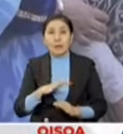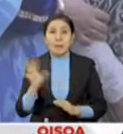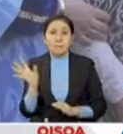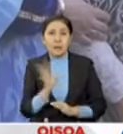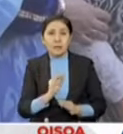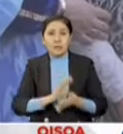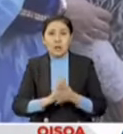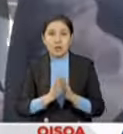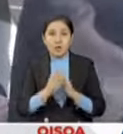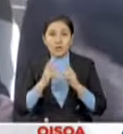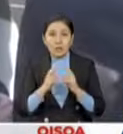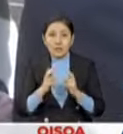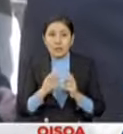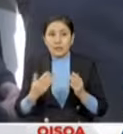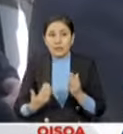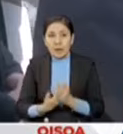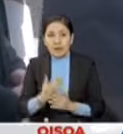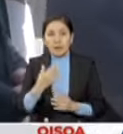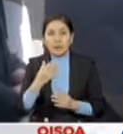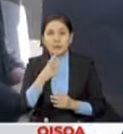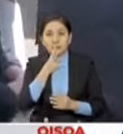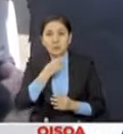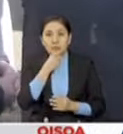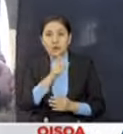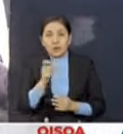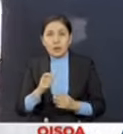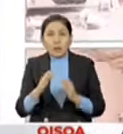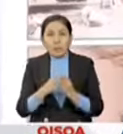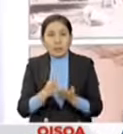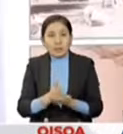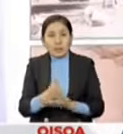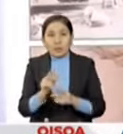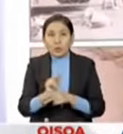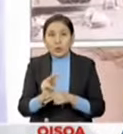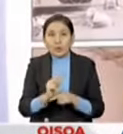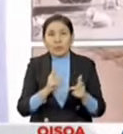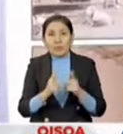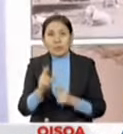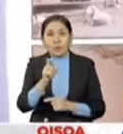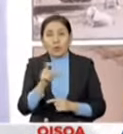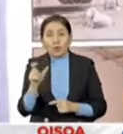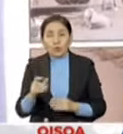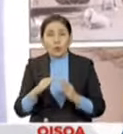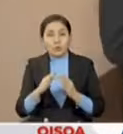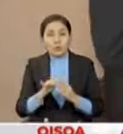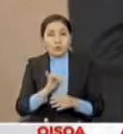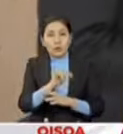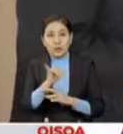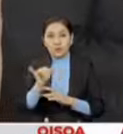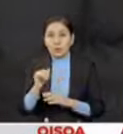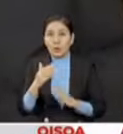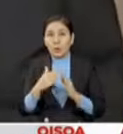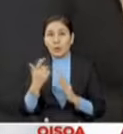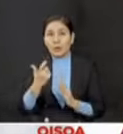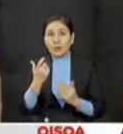barcha sharoitlarga ega bo'lgan yangi nuroniylar maskanida bo'lishdi. Shundan so'ng uylari ta'mirlab berilgan fuqarolarning xonadonlarida bo'lib, uy